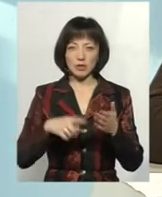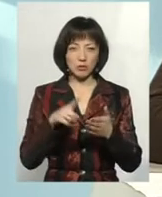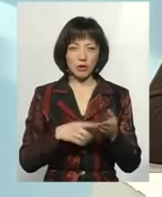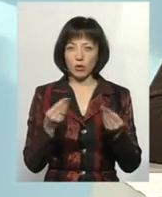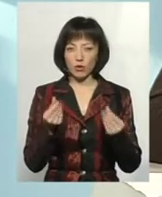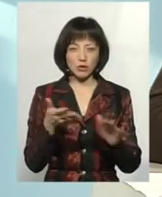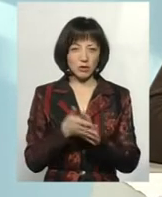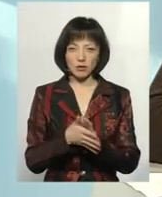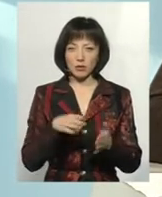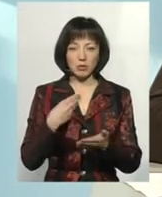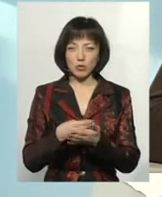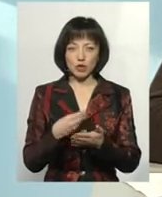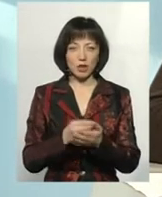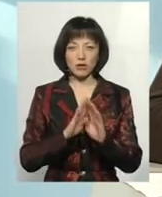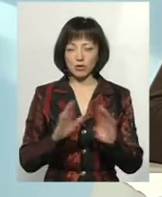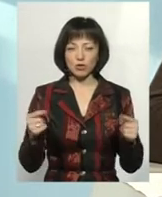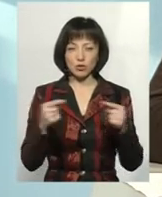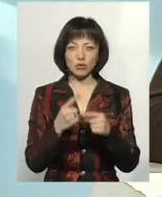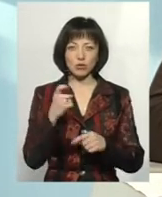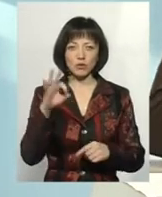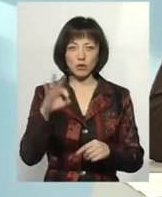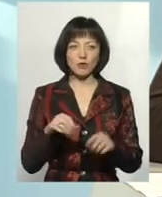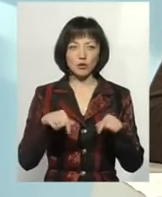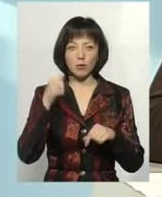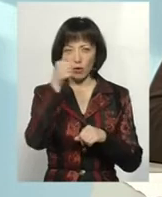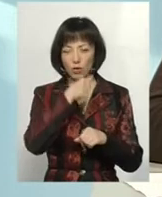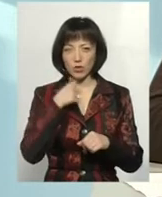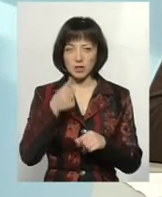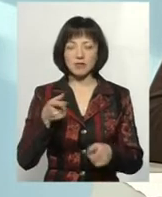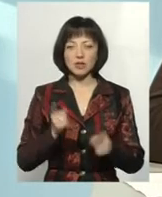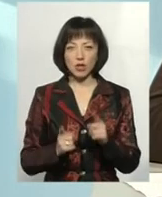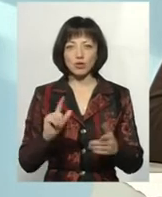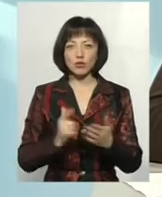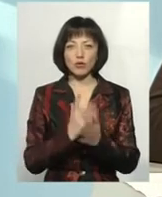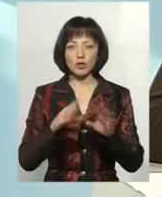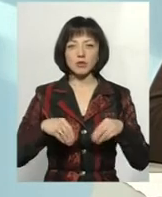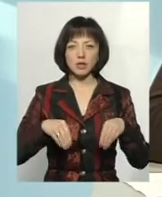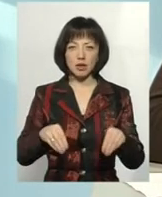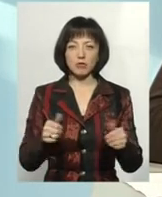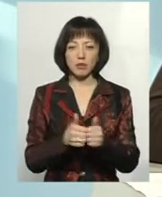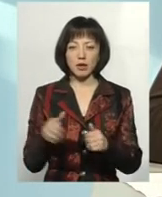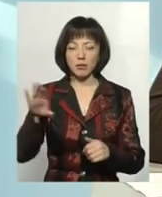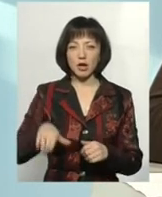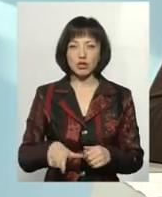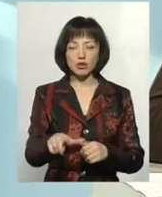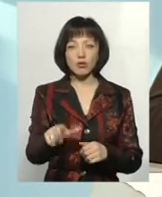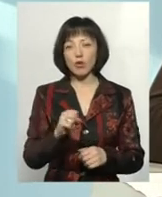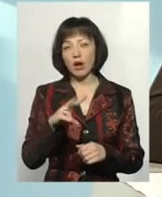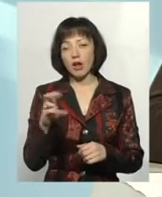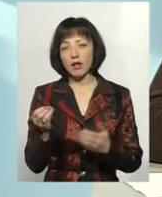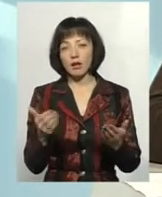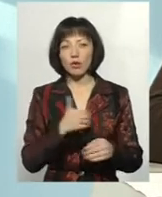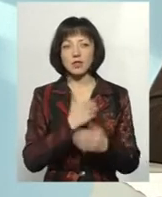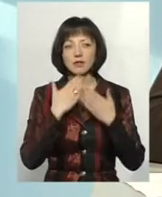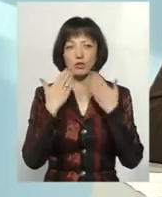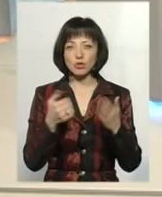не йшли ці кошти з міського бюджету, це я запевняю. І в цьому році ми, звичайно, знову будемо засаджувати прибережні смуги, але